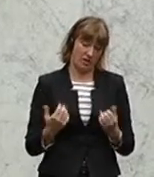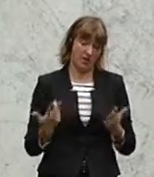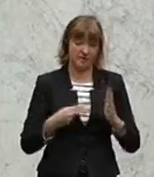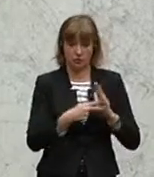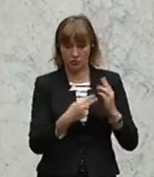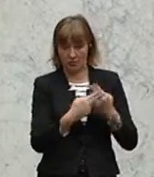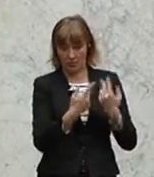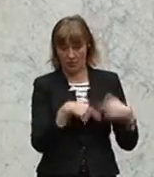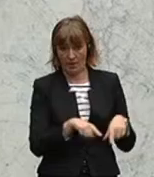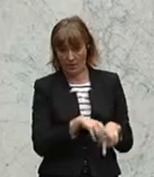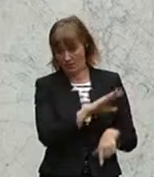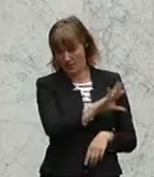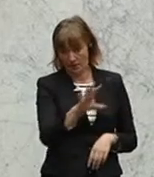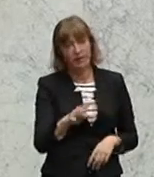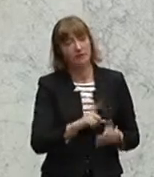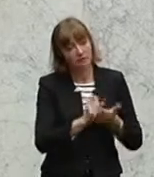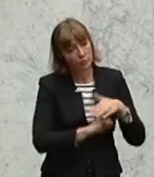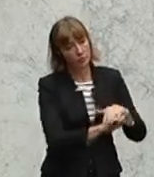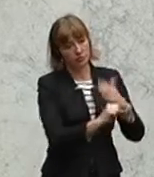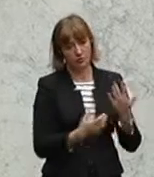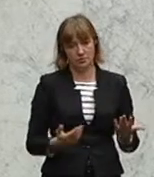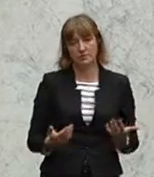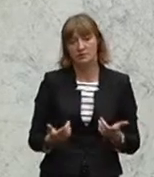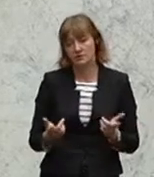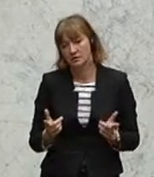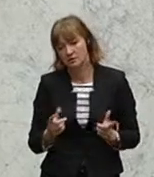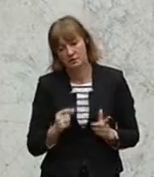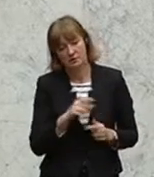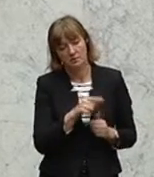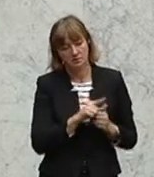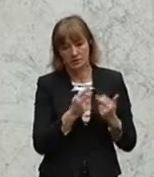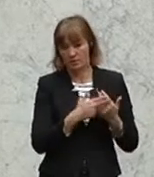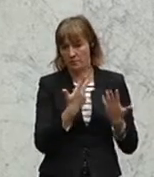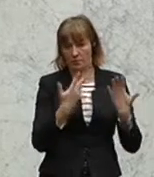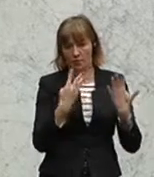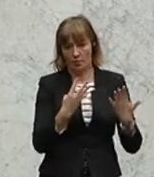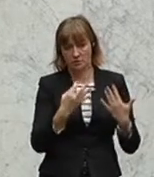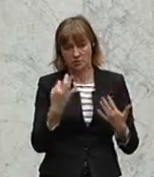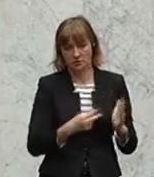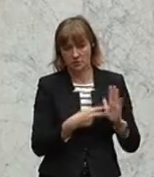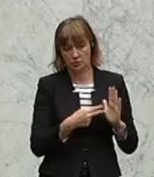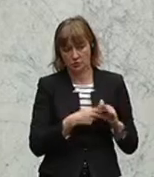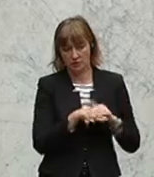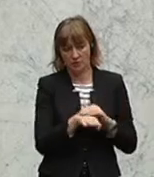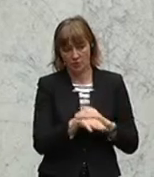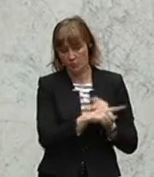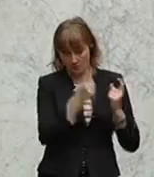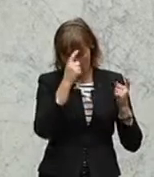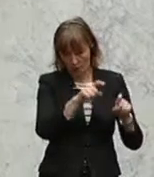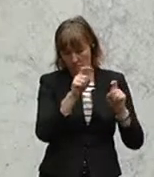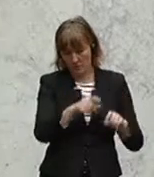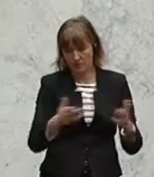syrischen Nachbarländern unter die Arme greifen, die sich um knapp 90% der syrischen Flüchtlinge